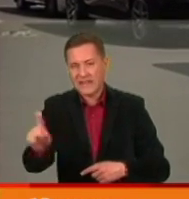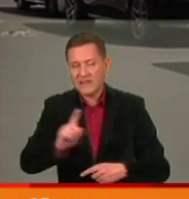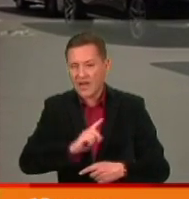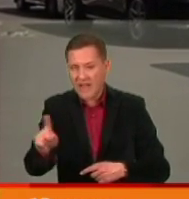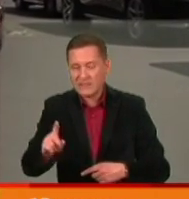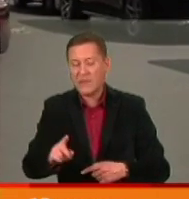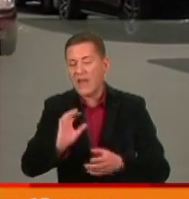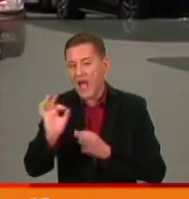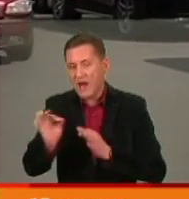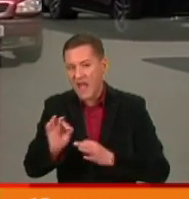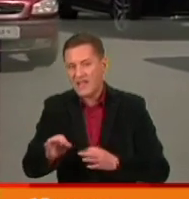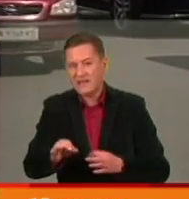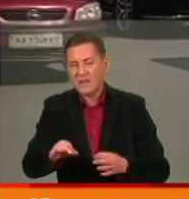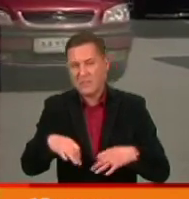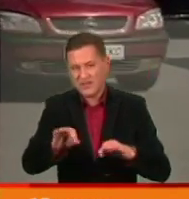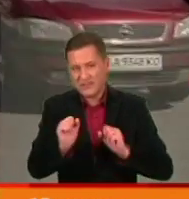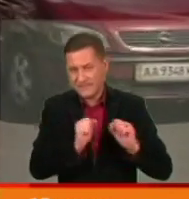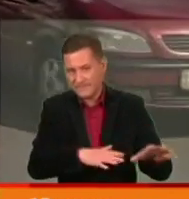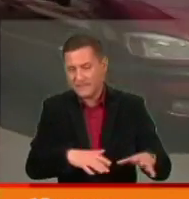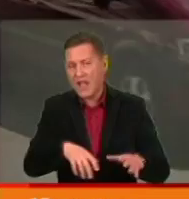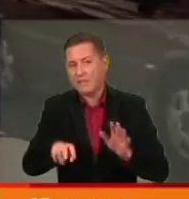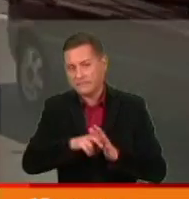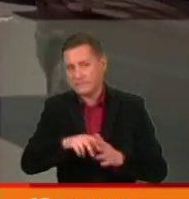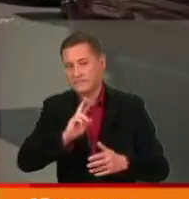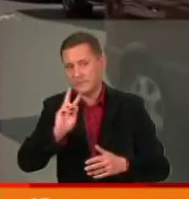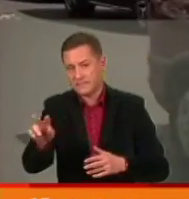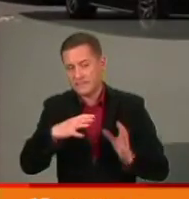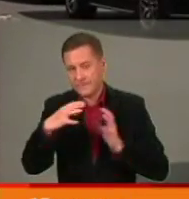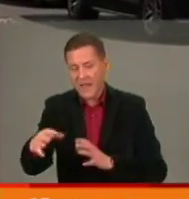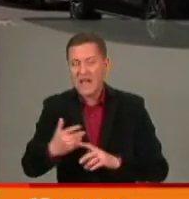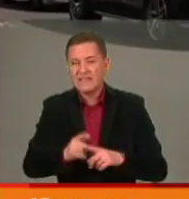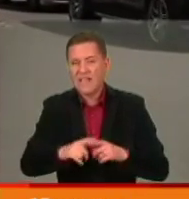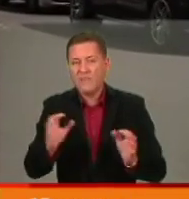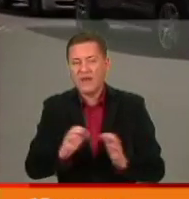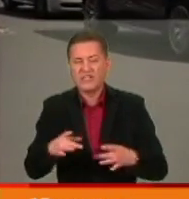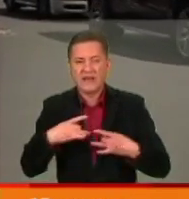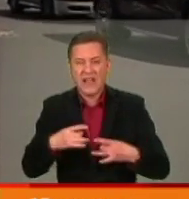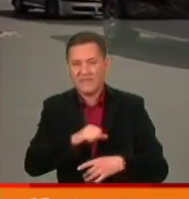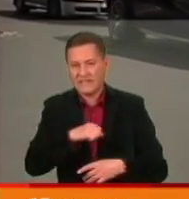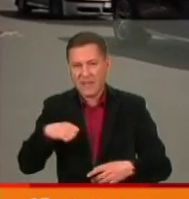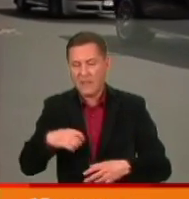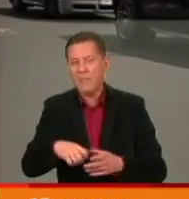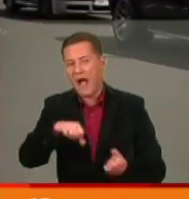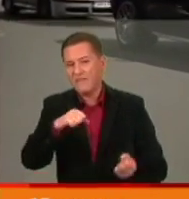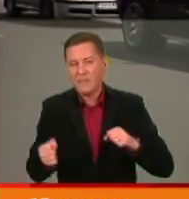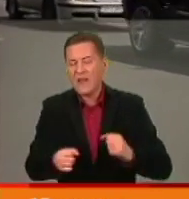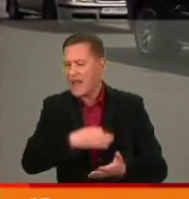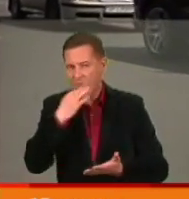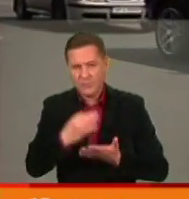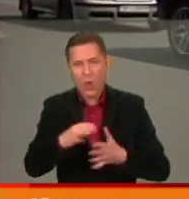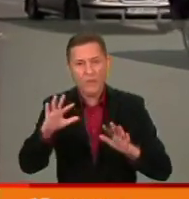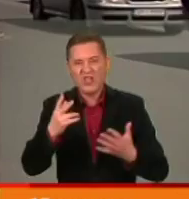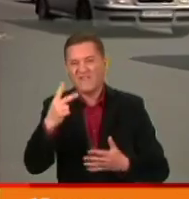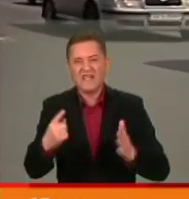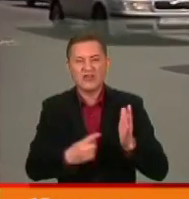автомобілістам пересідати на нього. Це розвантажить столичні вулиці і вбереже нерви самим автомобілістам, щоб у найвідповідальніший момент,